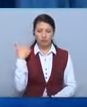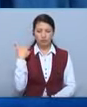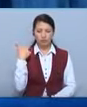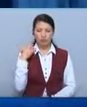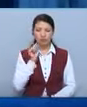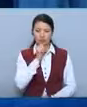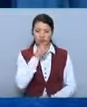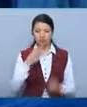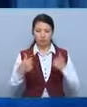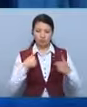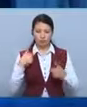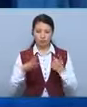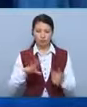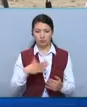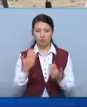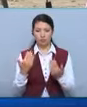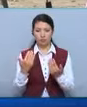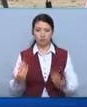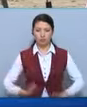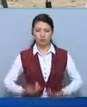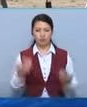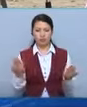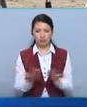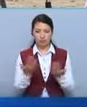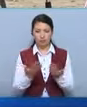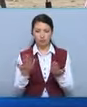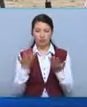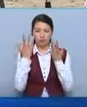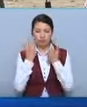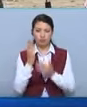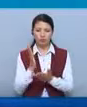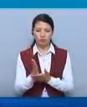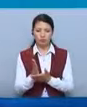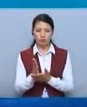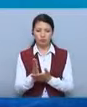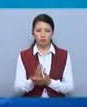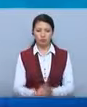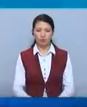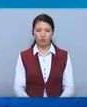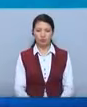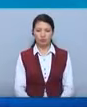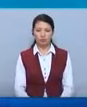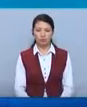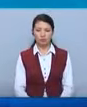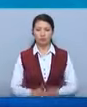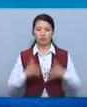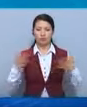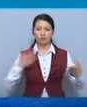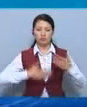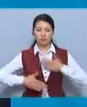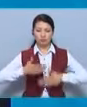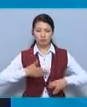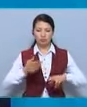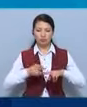олар көрмейді. Жеңіл өмір сүруге жағдайлар жасалынып жатыр. Біз үлкен қуанышқа бөленіп отырмыз. Ол қуаныш мына бүгін